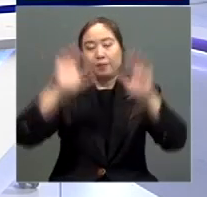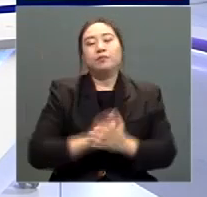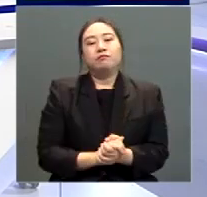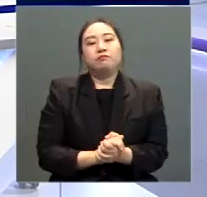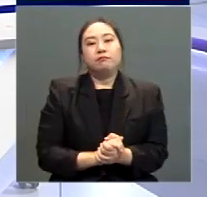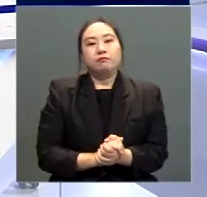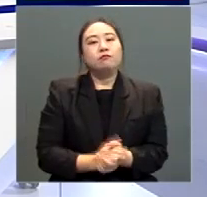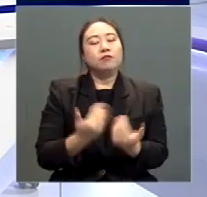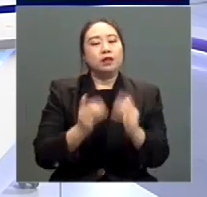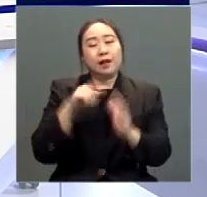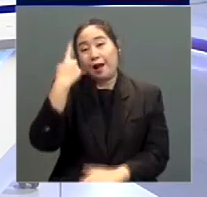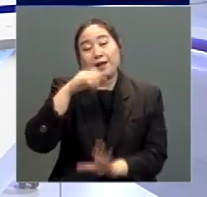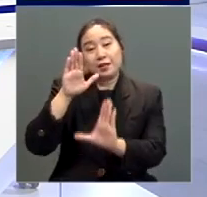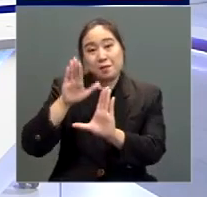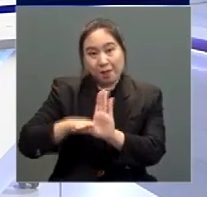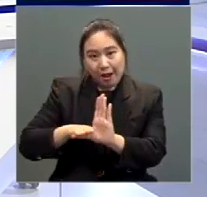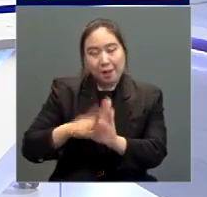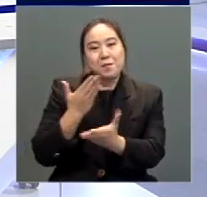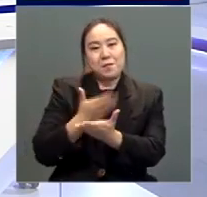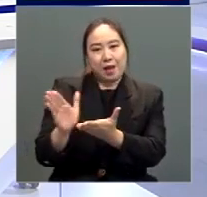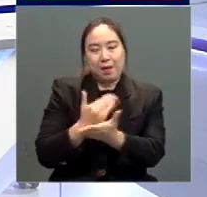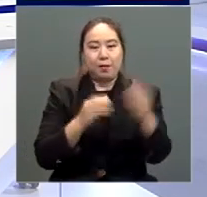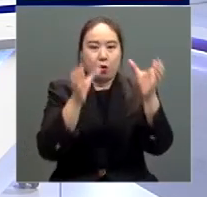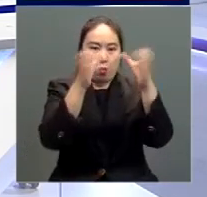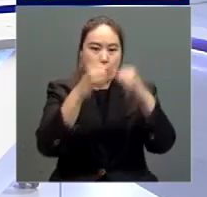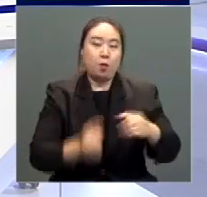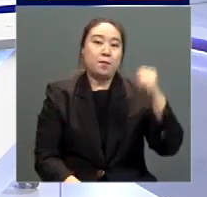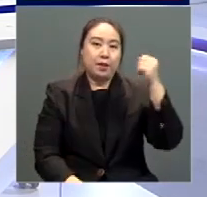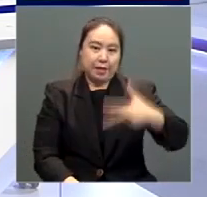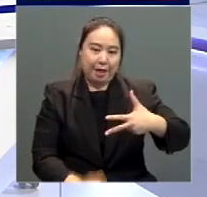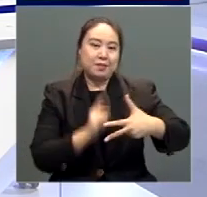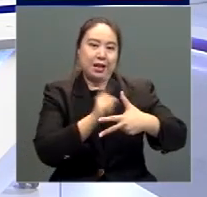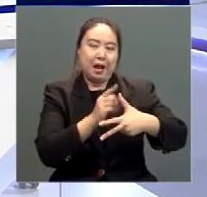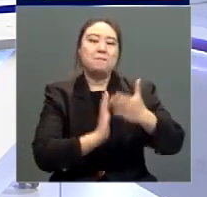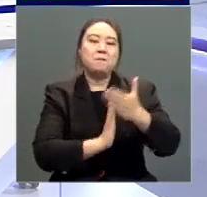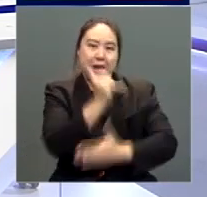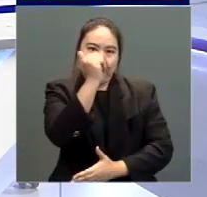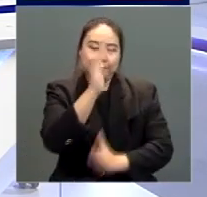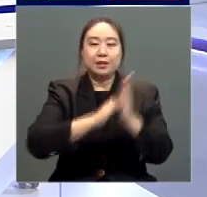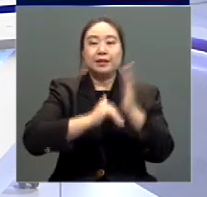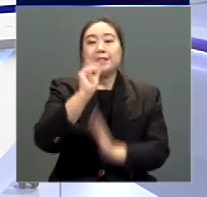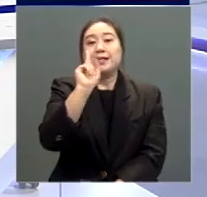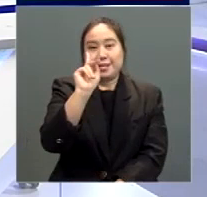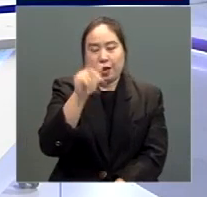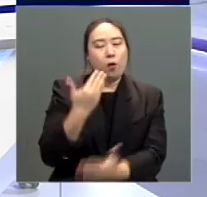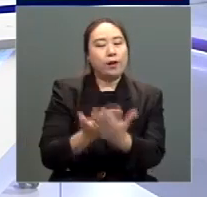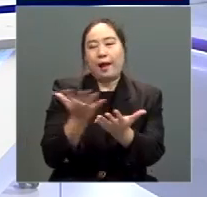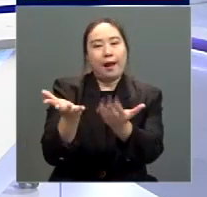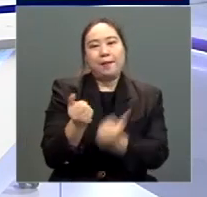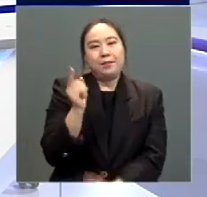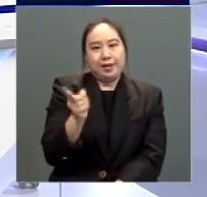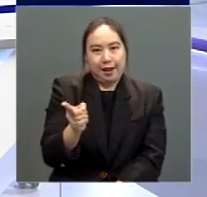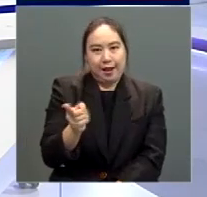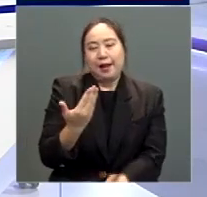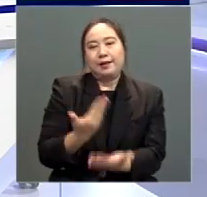างที่บอกไปว่าคนที่ลงทะเบียนเนี่ยเขาจะแบ่งออกเป็น3กลุ่มด้วยกันกลุ่มแรกคือคนผ่านเกณฑ์ก็คือสีเขียวยังไงก็ได้รับสิทธิ์แน่